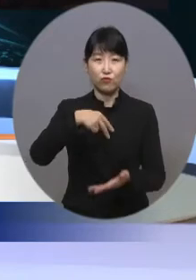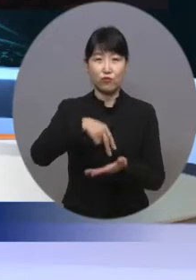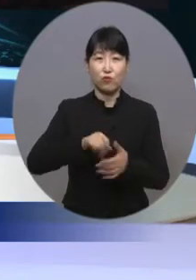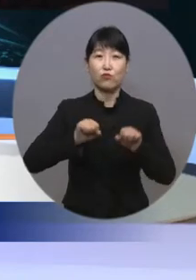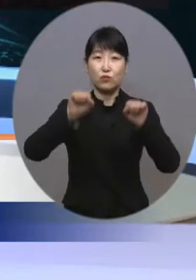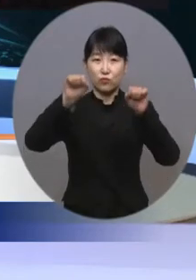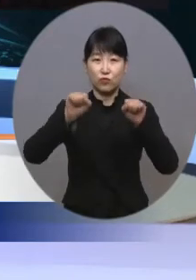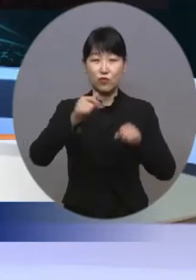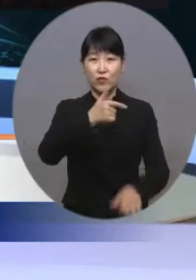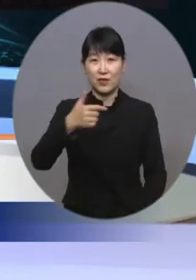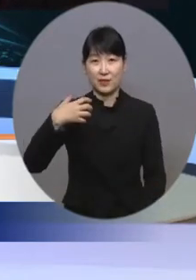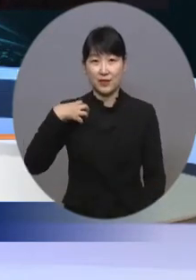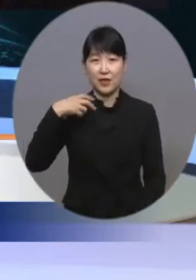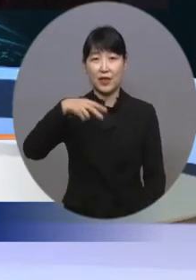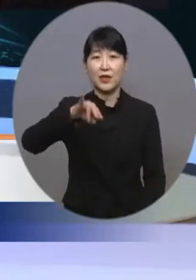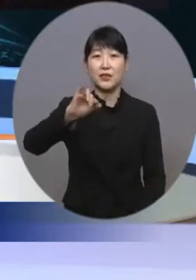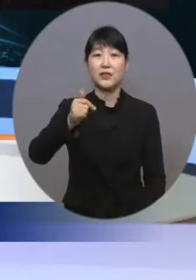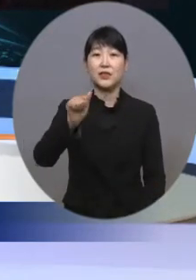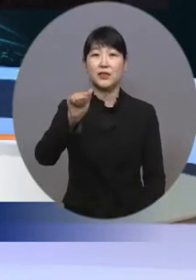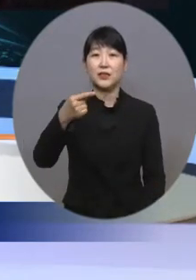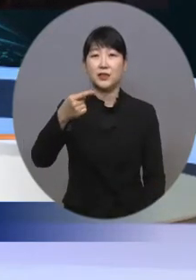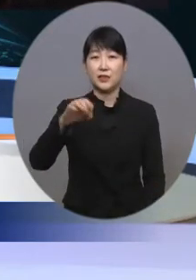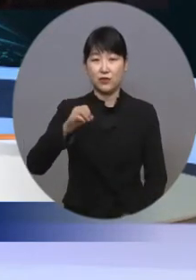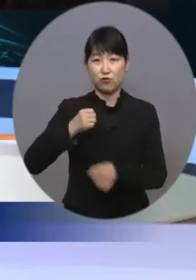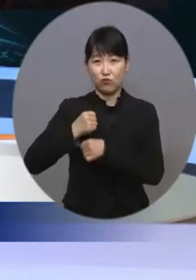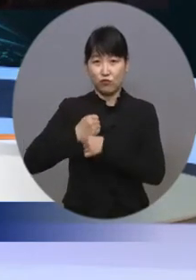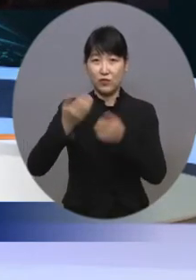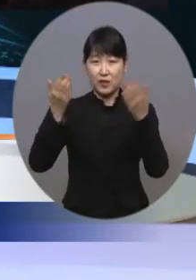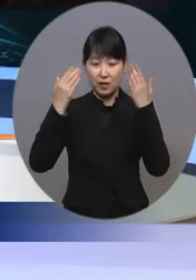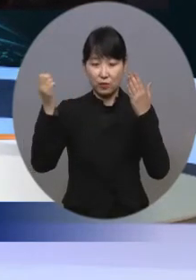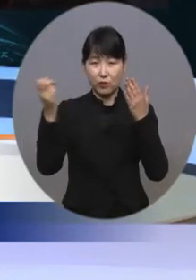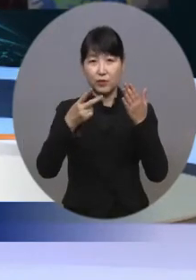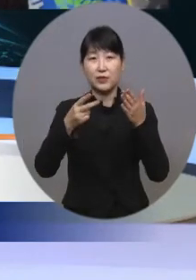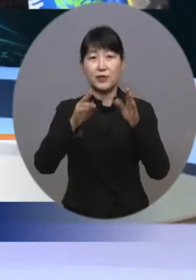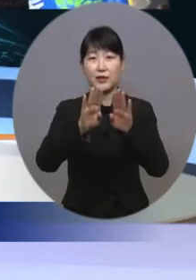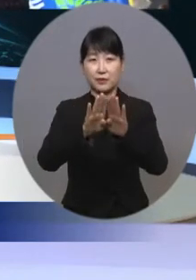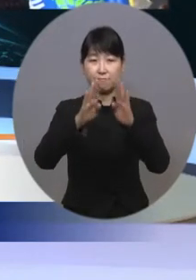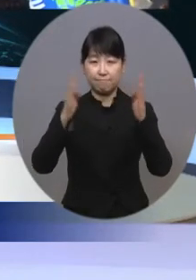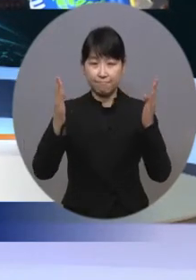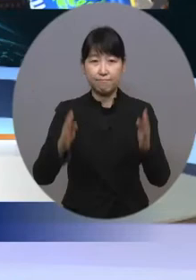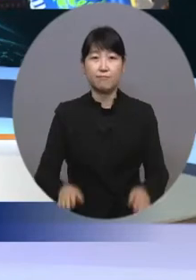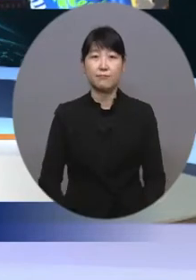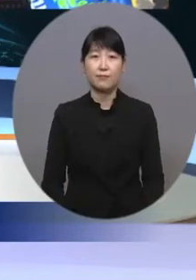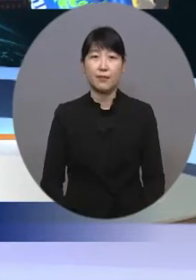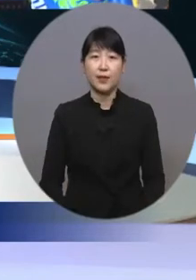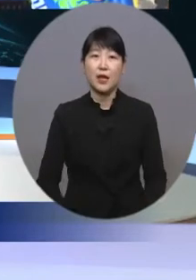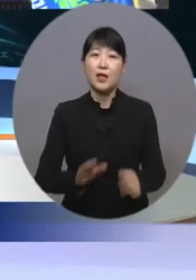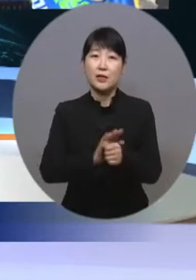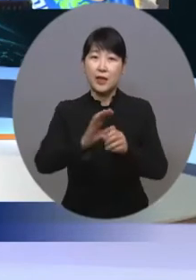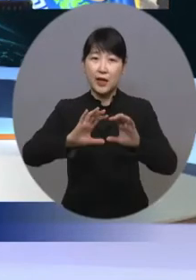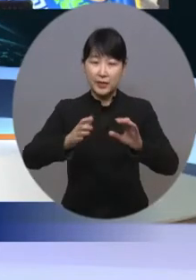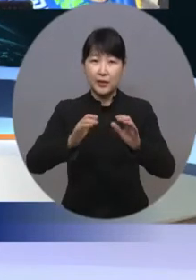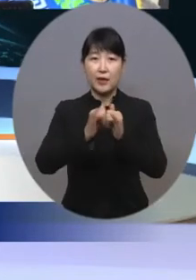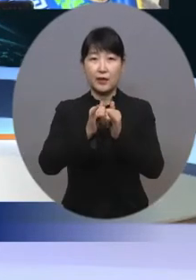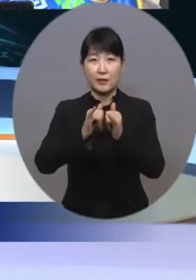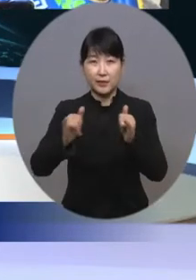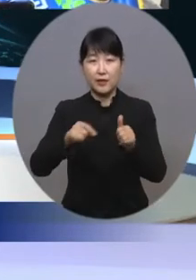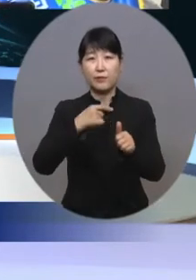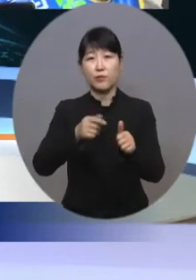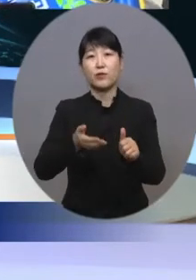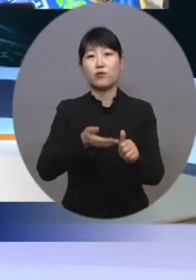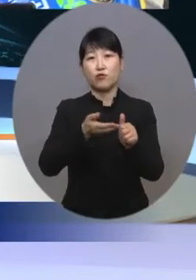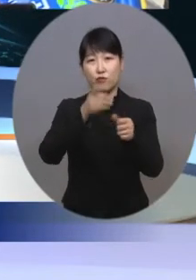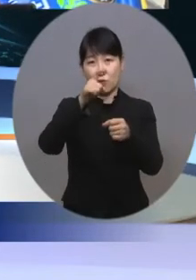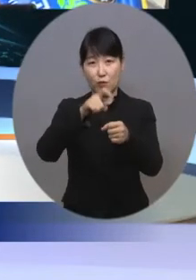큰 역할을 한 신흥무관학교가 다시 문을 열었습니다. 애국정신을 함양한 인재 육성의 목표를 두고 새로운